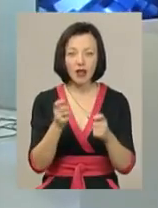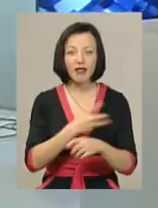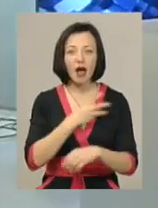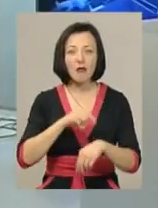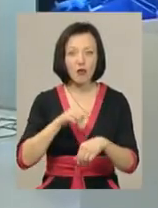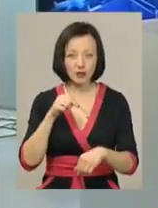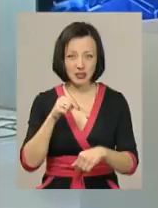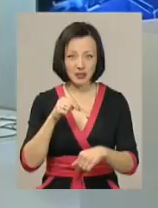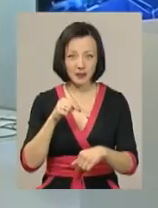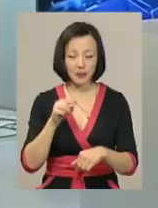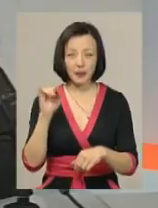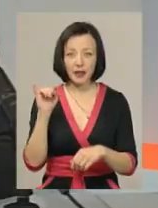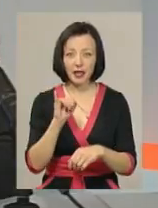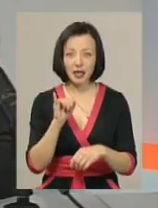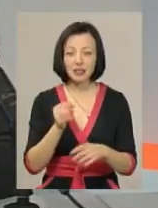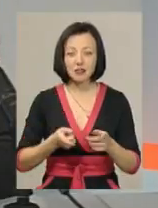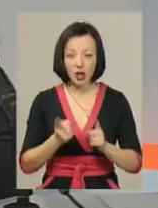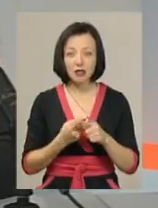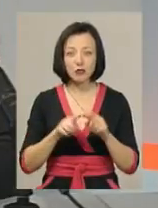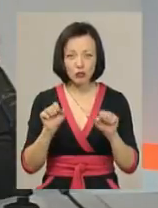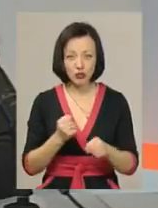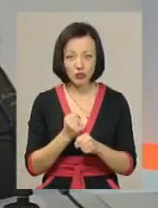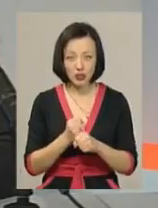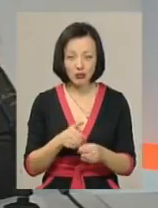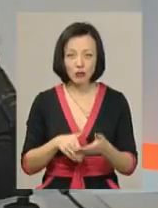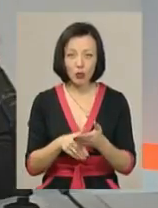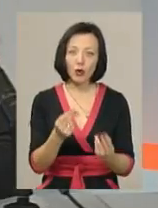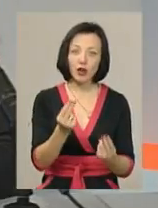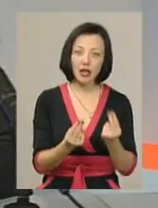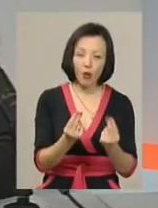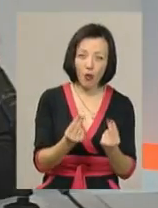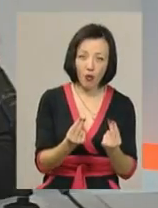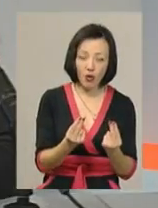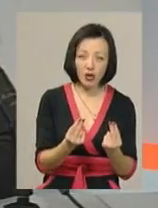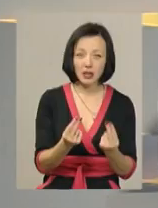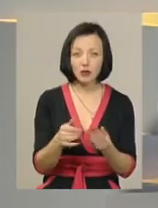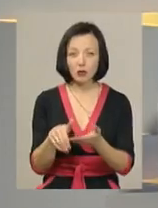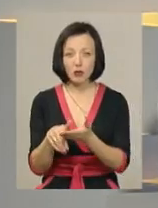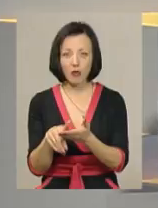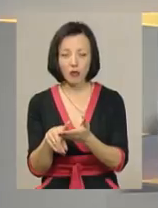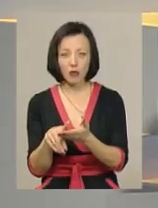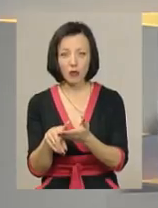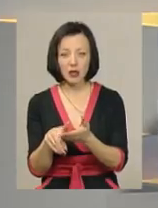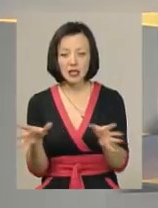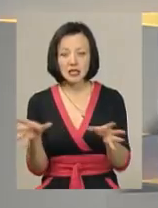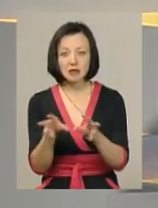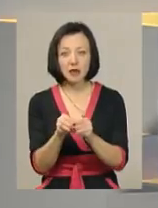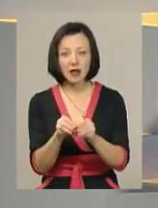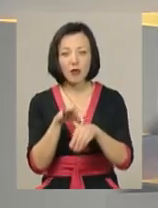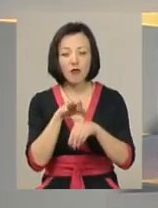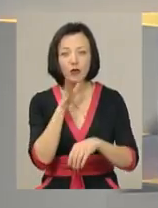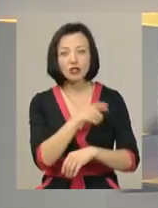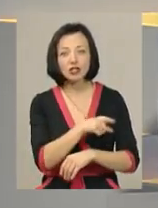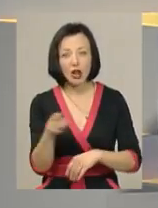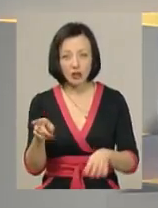самі емоції і звичайно це можна робити і за допомогою Ігор і за допомогою наприклад спільного проводження